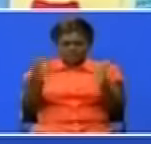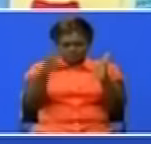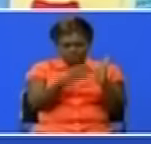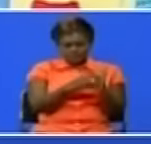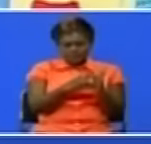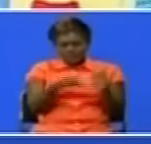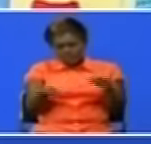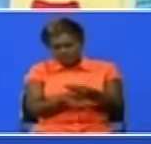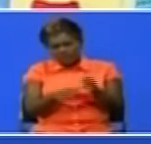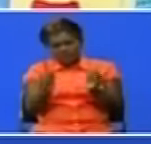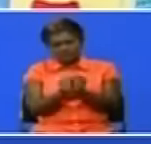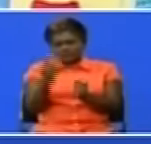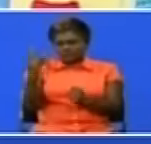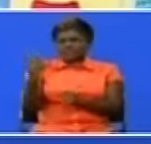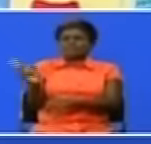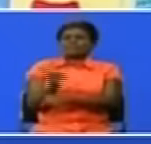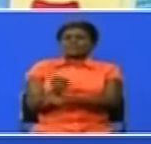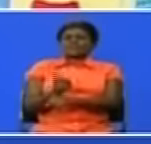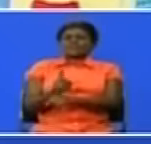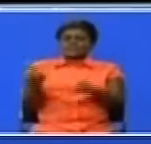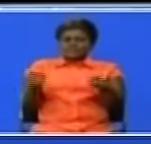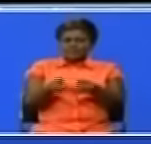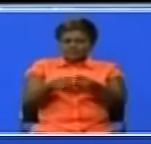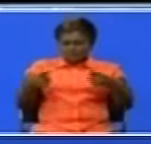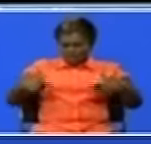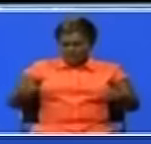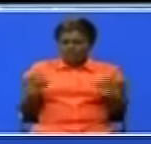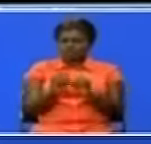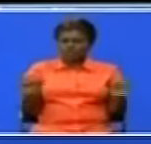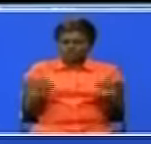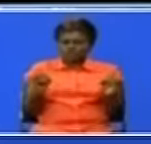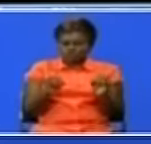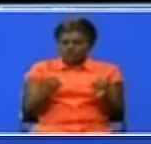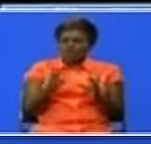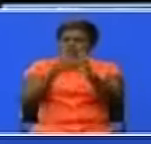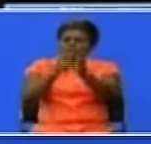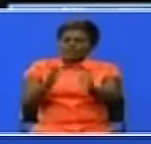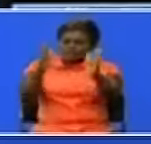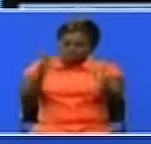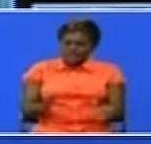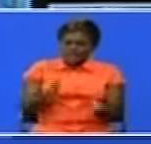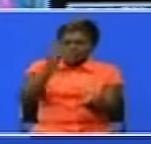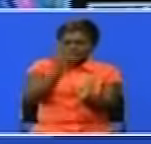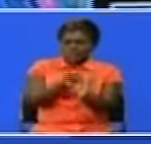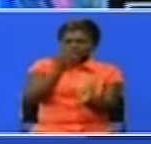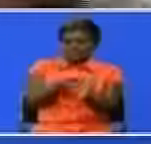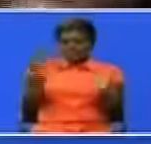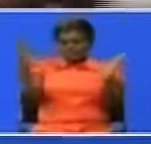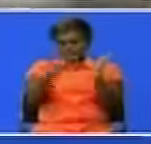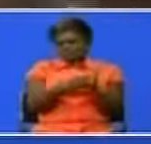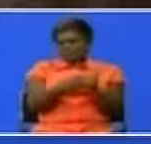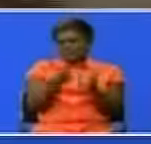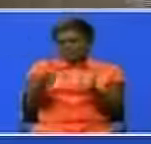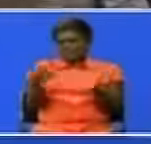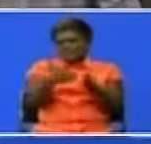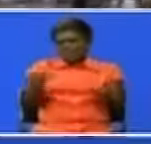dakika 14 saa 1 matangazo. Pia kutoruhusiwa kwa wanahabari kushiriki katika matangazo ya kibiashara. Ni hatua inaonekana kuwapigwa